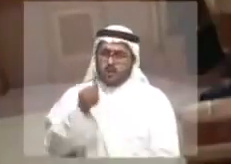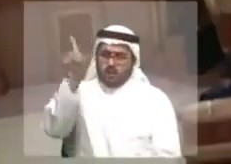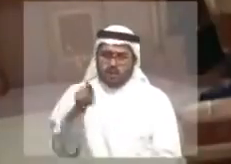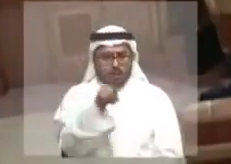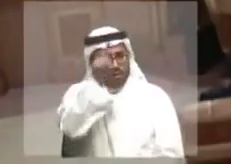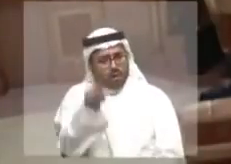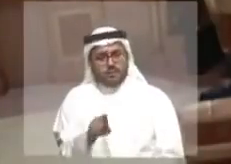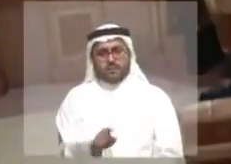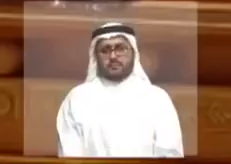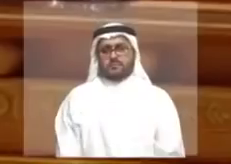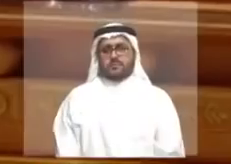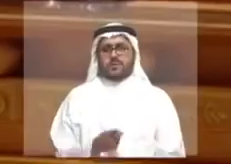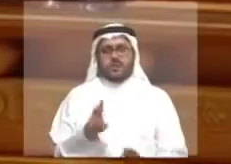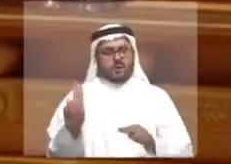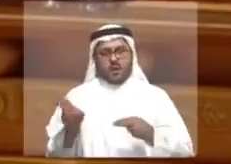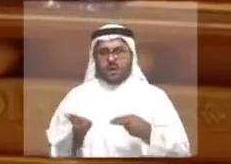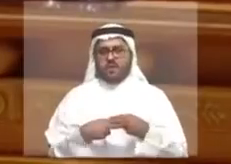السافرة